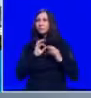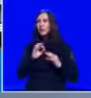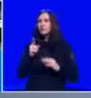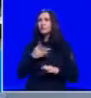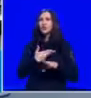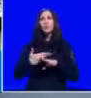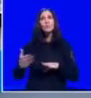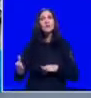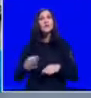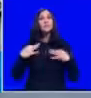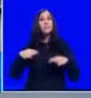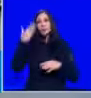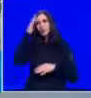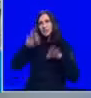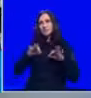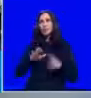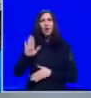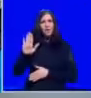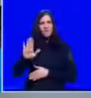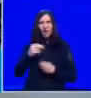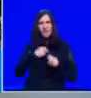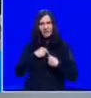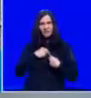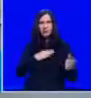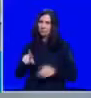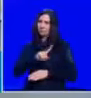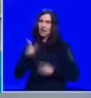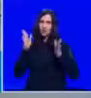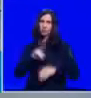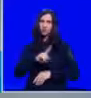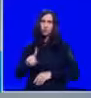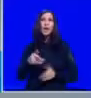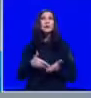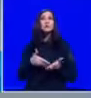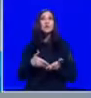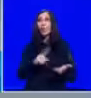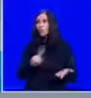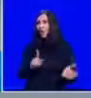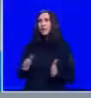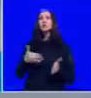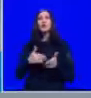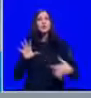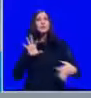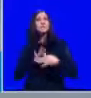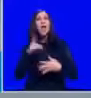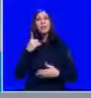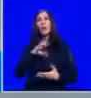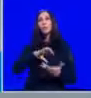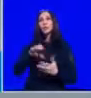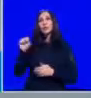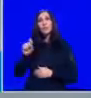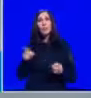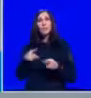ще проведе свободни и честни избори? А вие вярвате? Не, категорично не. Вярвате? Защото е обвързан с една от политическите партии, които управлява държавата, които